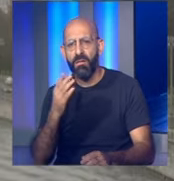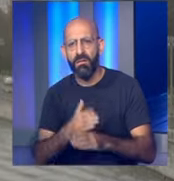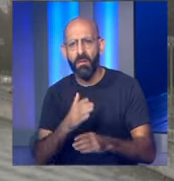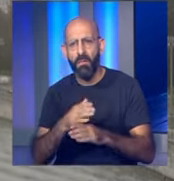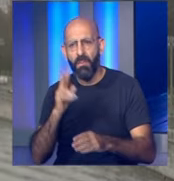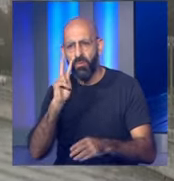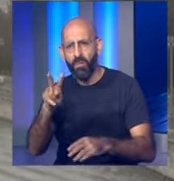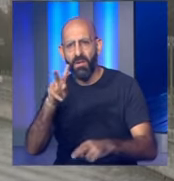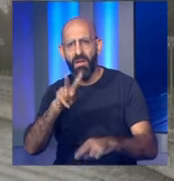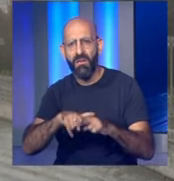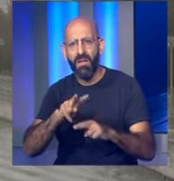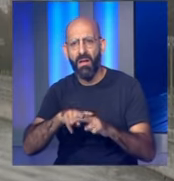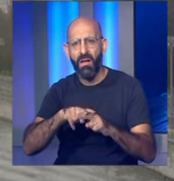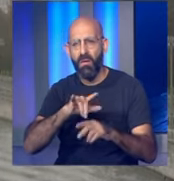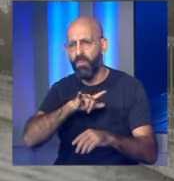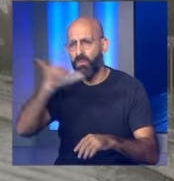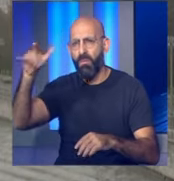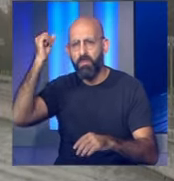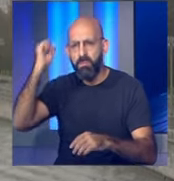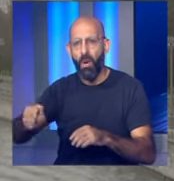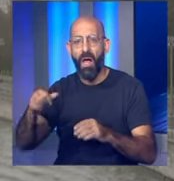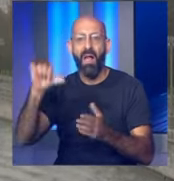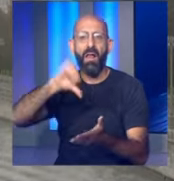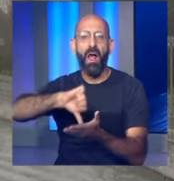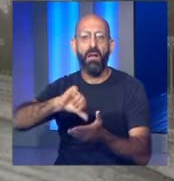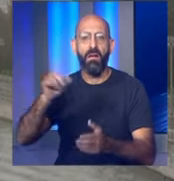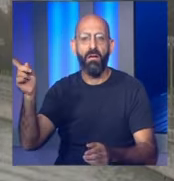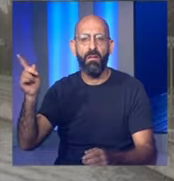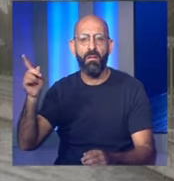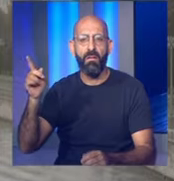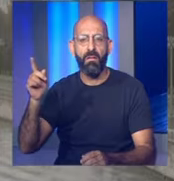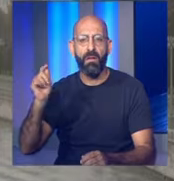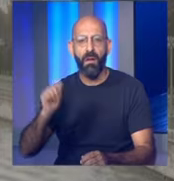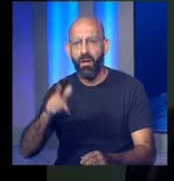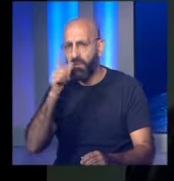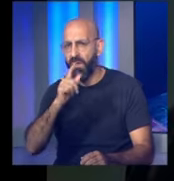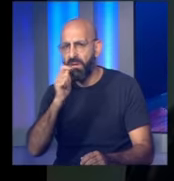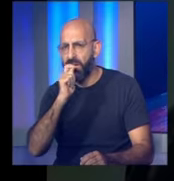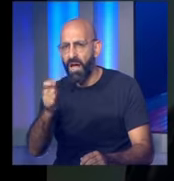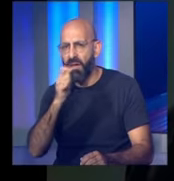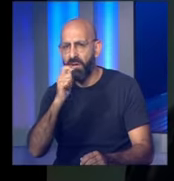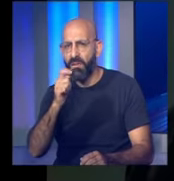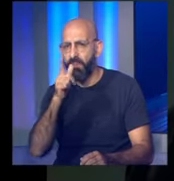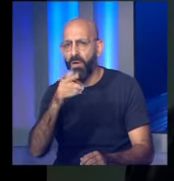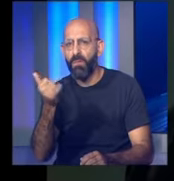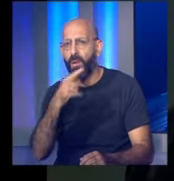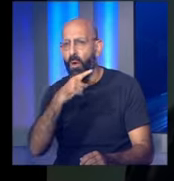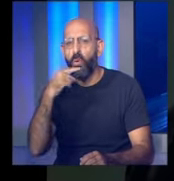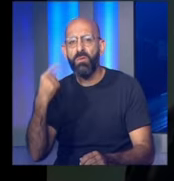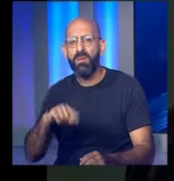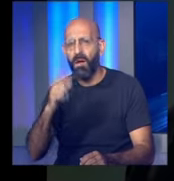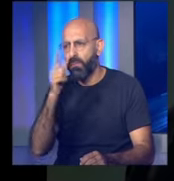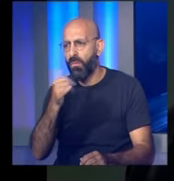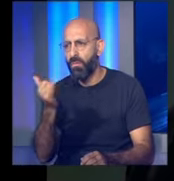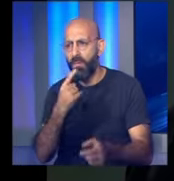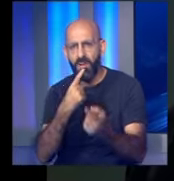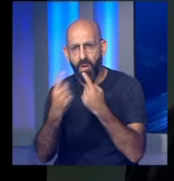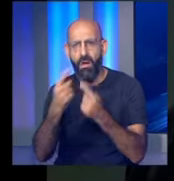بيسكوف بالتعليقات ردا على سؤال حول تداعيات الضربات الإسرائيلية على إيران، وأضاف